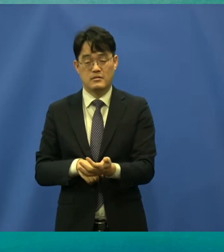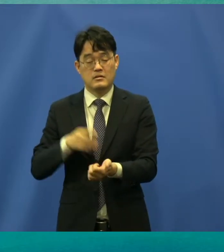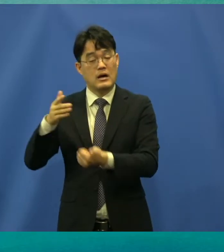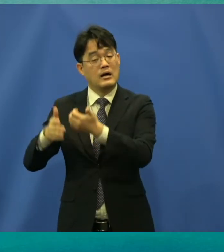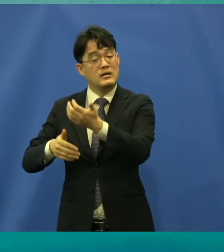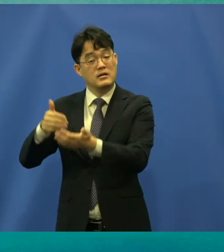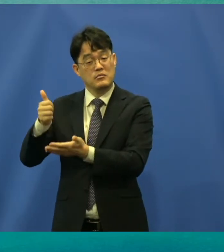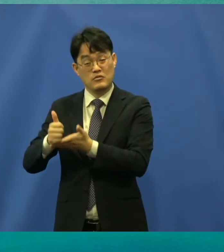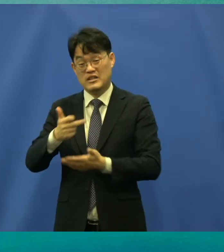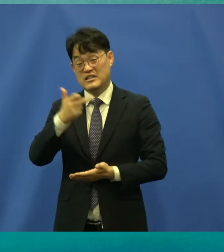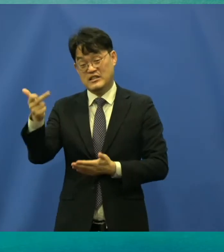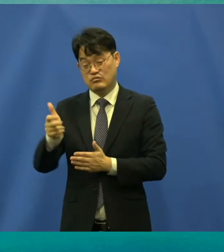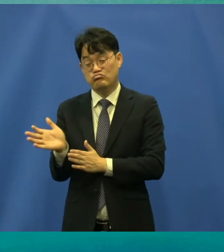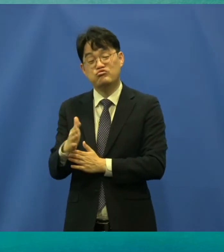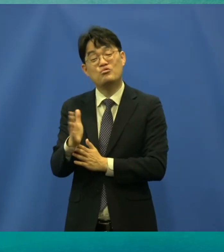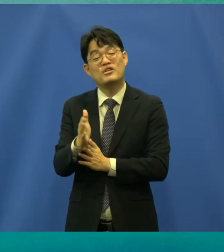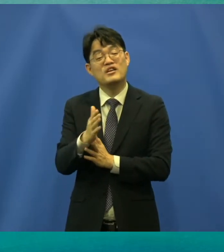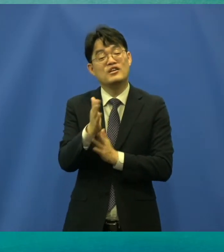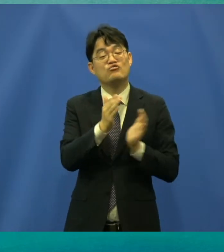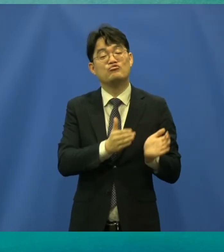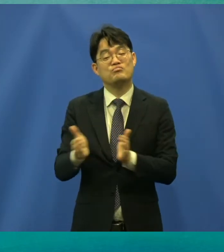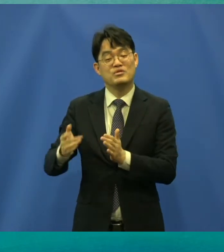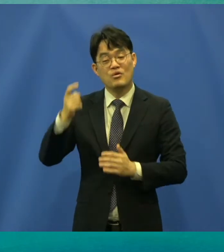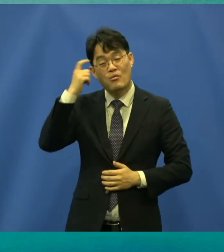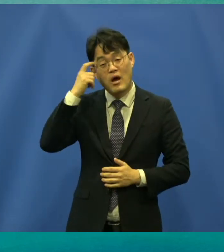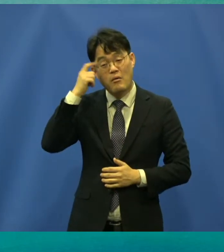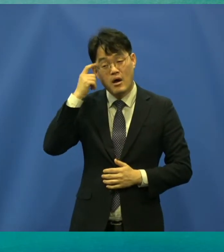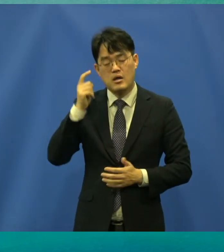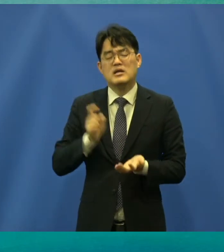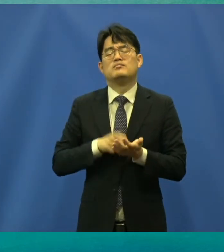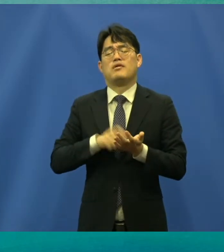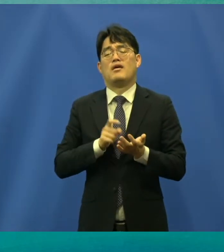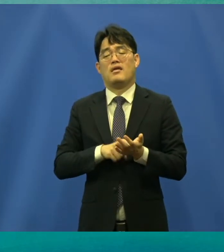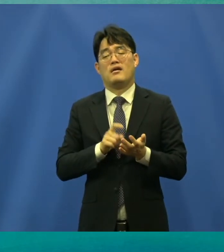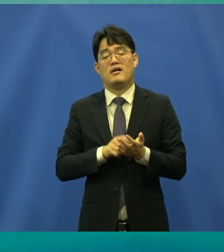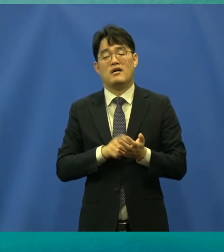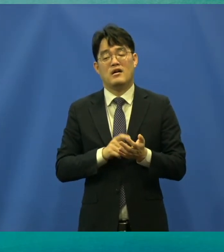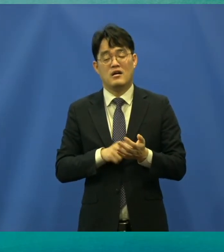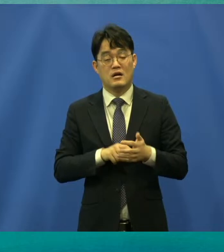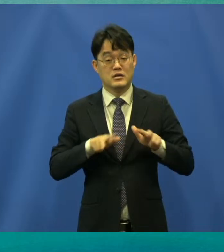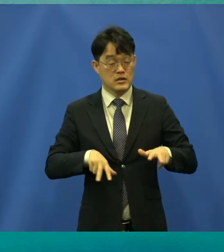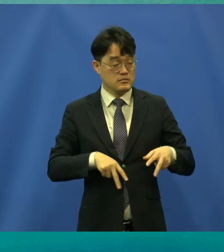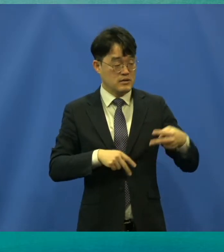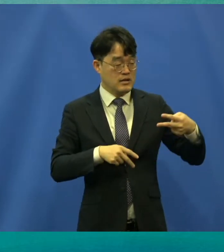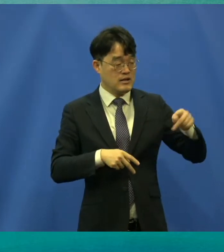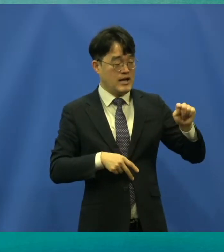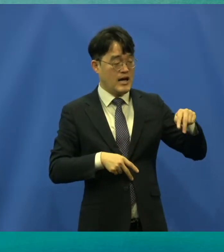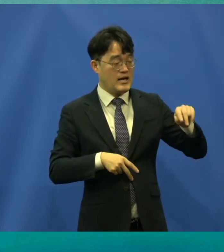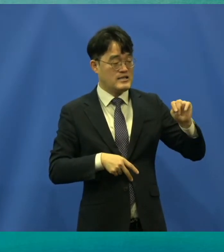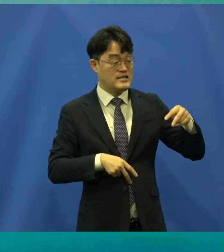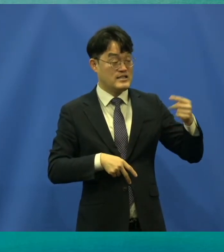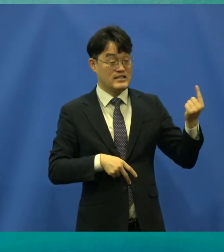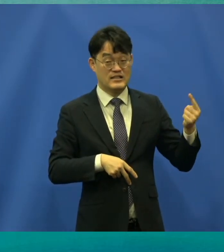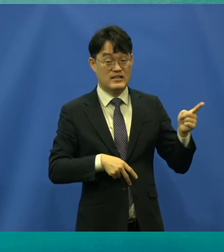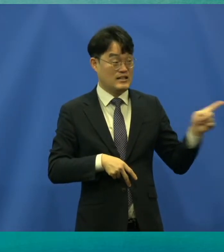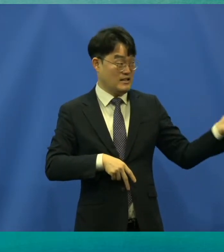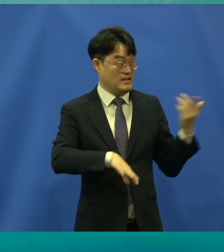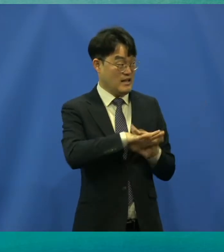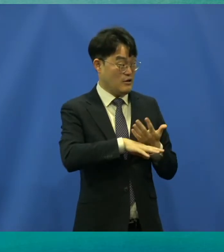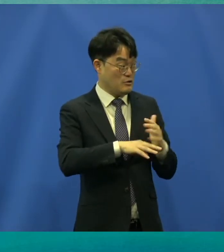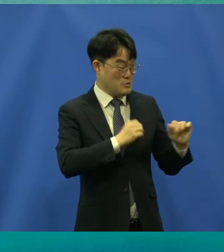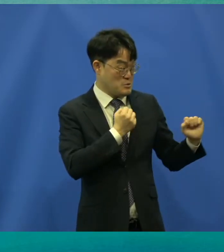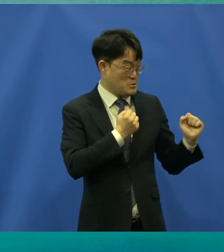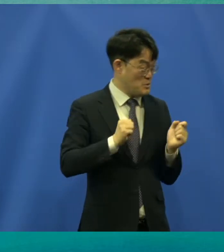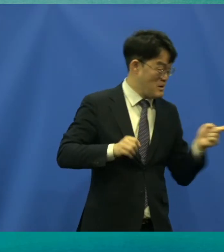같아요. 다시스로 가는 배를 그냥 집어 타버렸잖아요. 그러니까 이 바다 가운데서 잡으려고